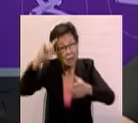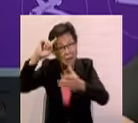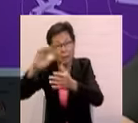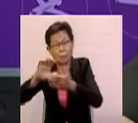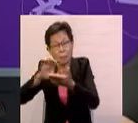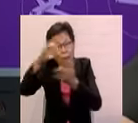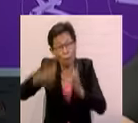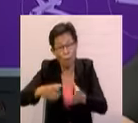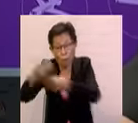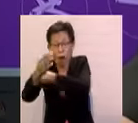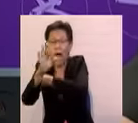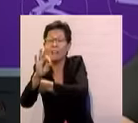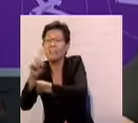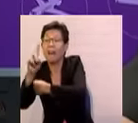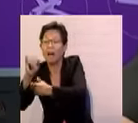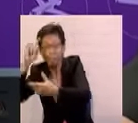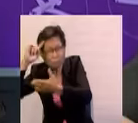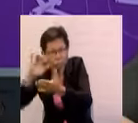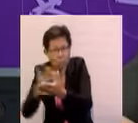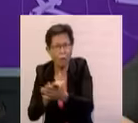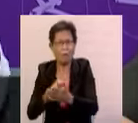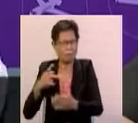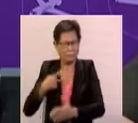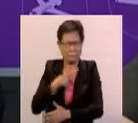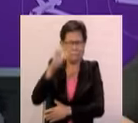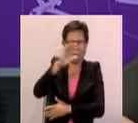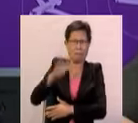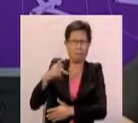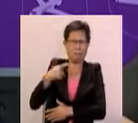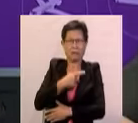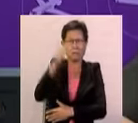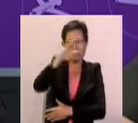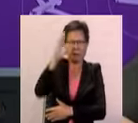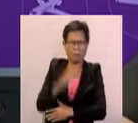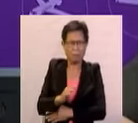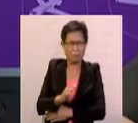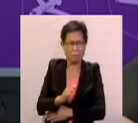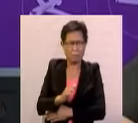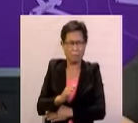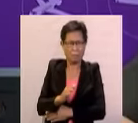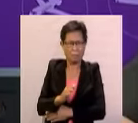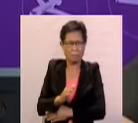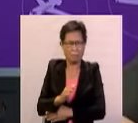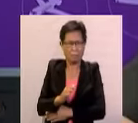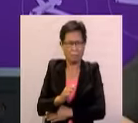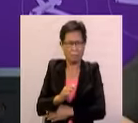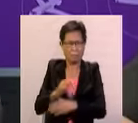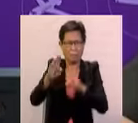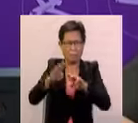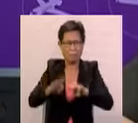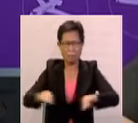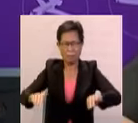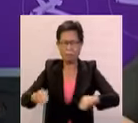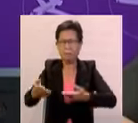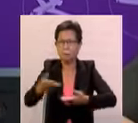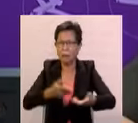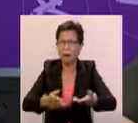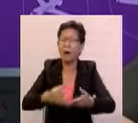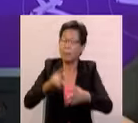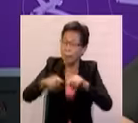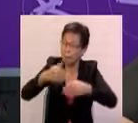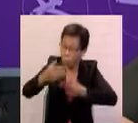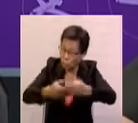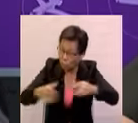asing. Di mana walaupun kita tak pernah ada pertukaran kerajaan sebelum ini, tetapi proses itu dilaksanakan